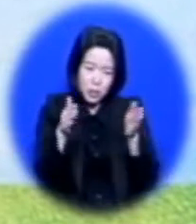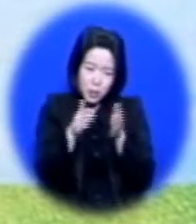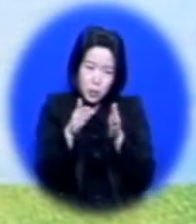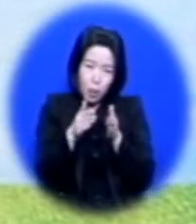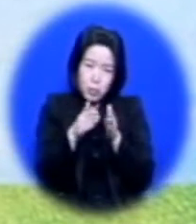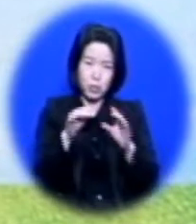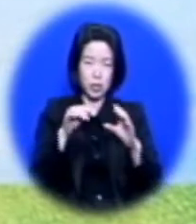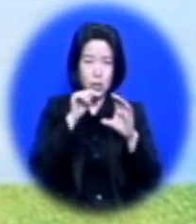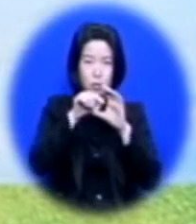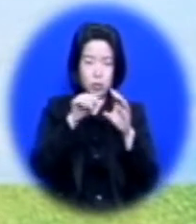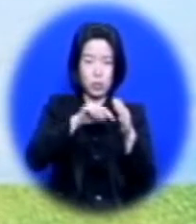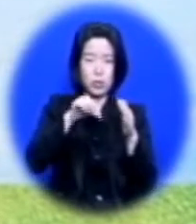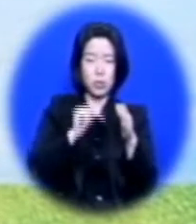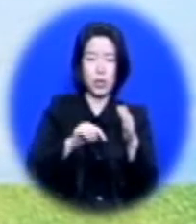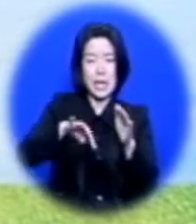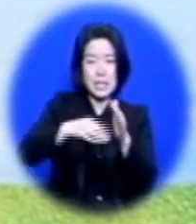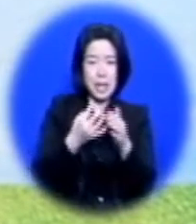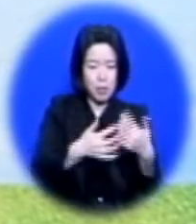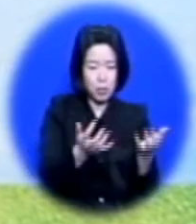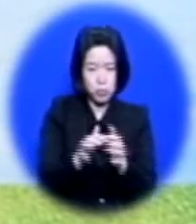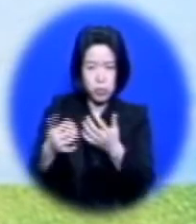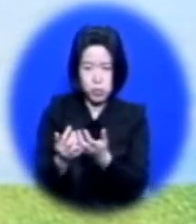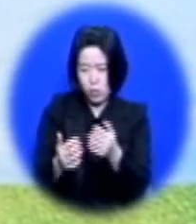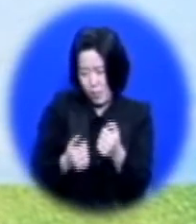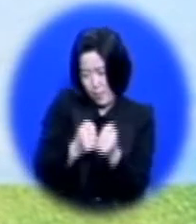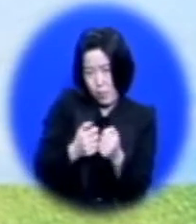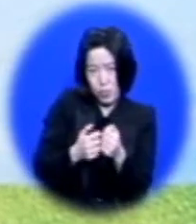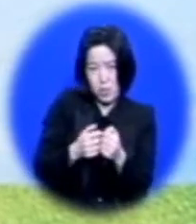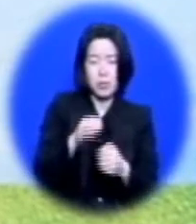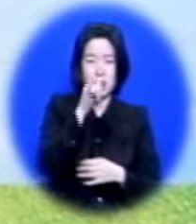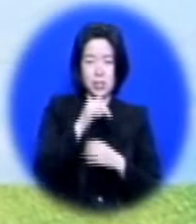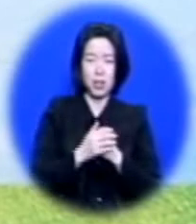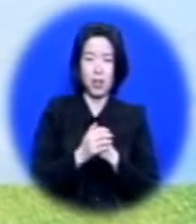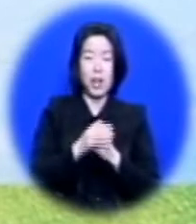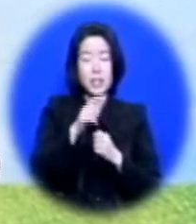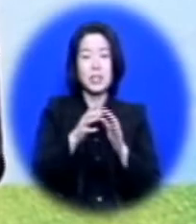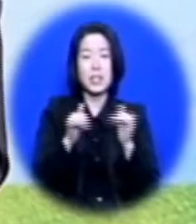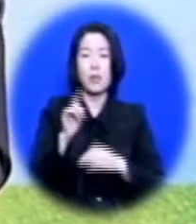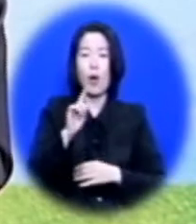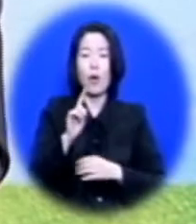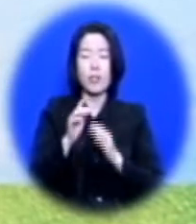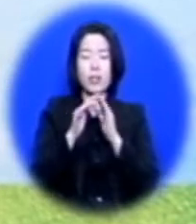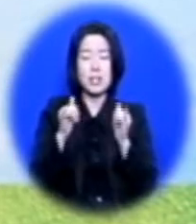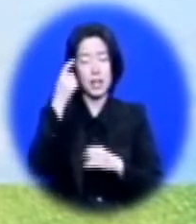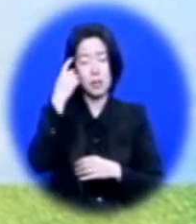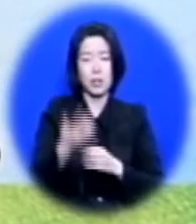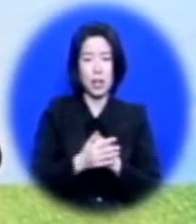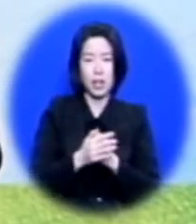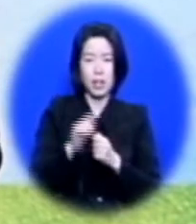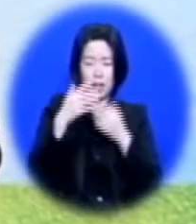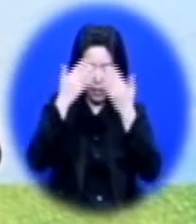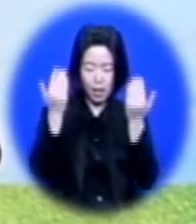400명의 무리가 헛 부딪혀 가면서 살았던 그 사람들이 어떤 사람이냐 면 다 좋은 사람들도